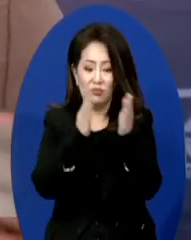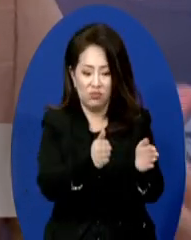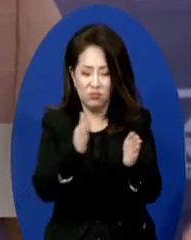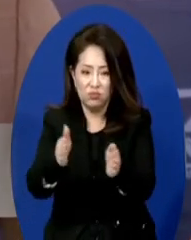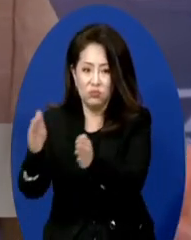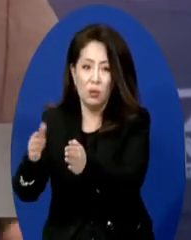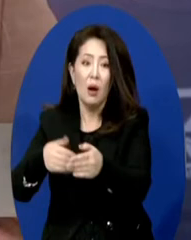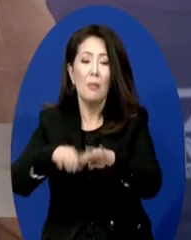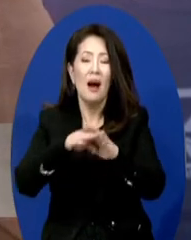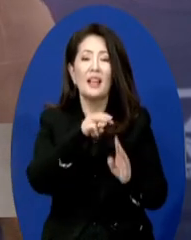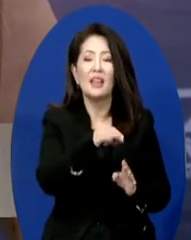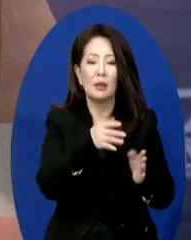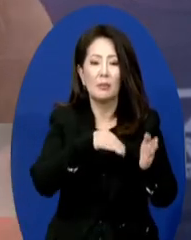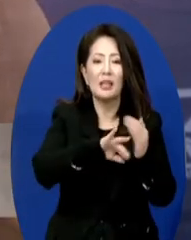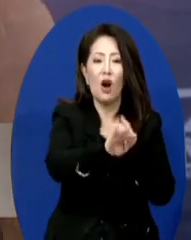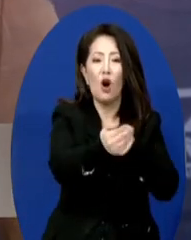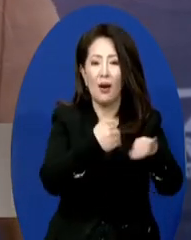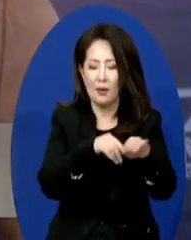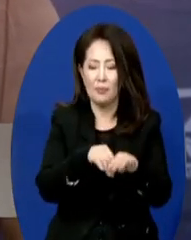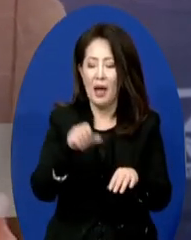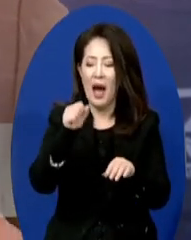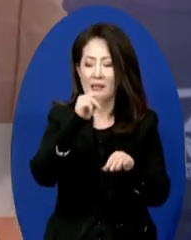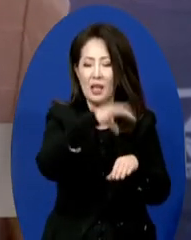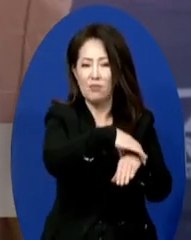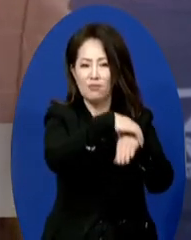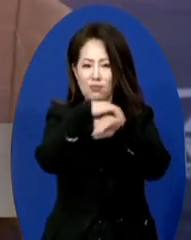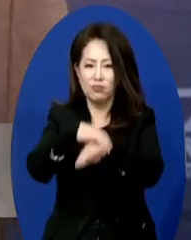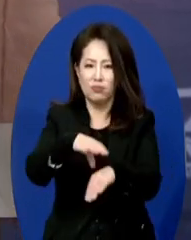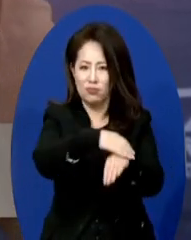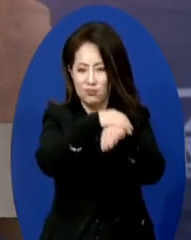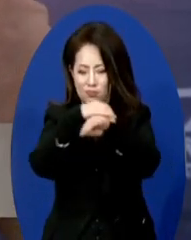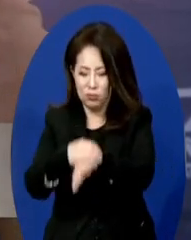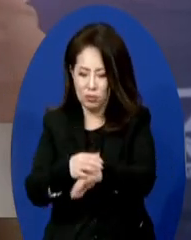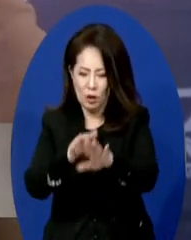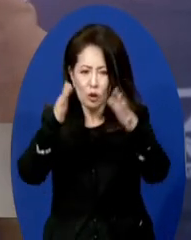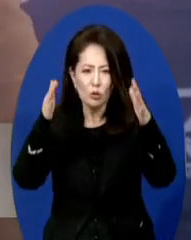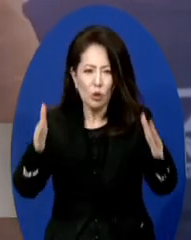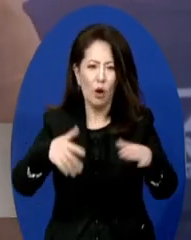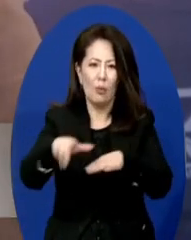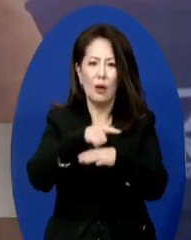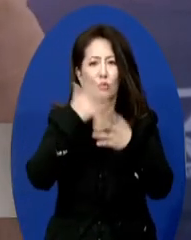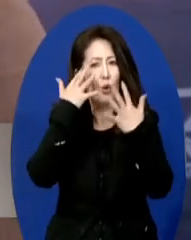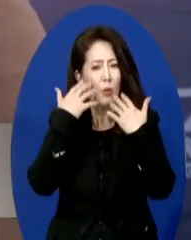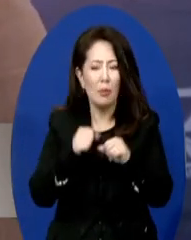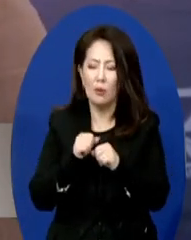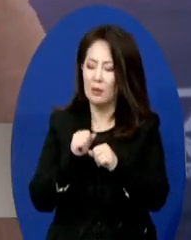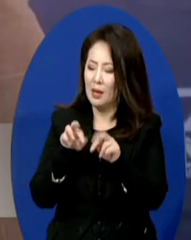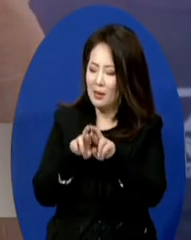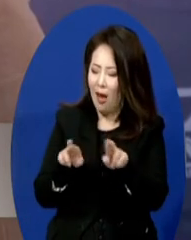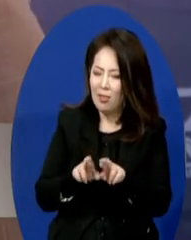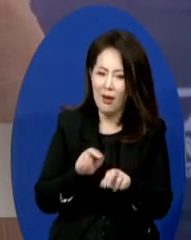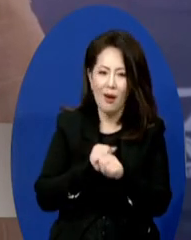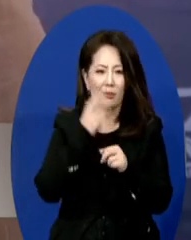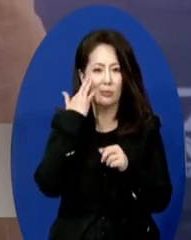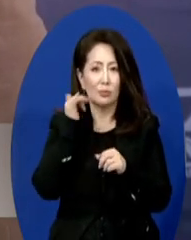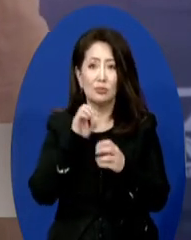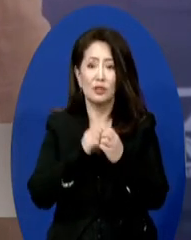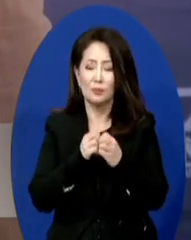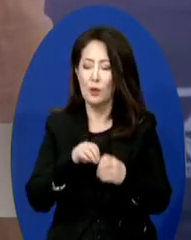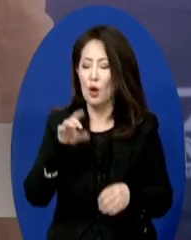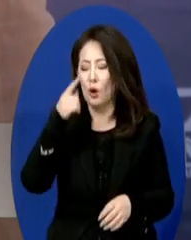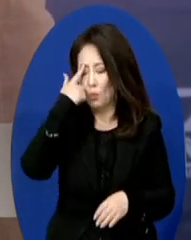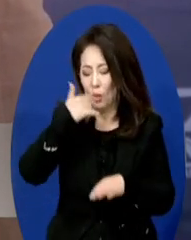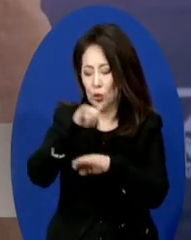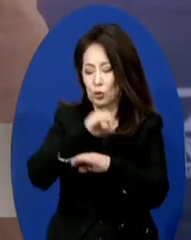буулгах. За дээрэс нь одоо бүтээгдэхүүний одоо англин ялгах гэдээ маш том ажлууд бий даасан явагддаг. За Монгол улсын ерөнхий